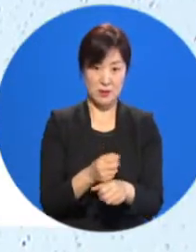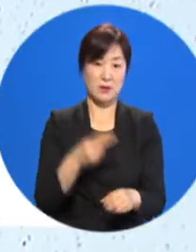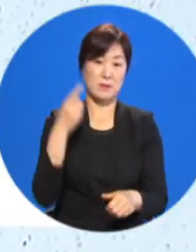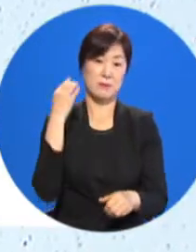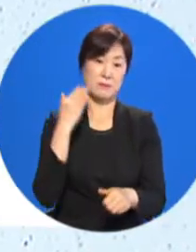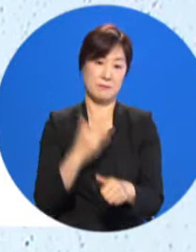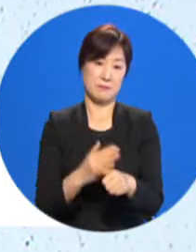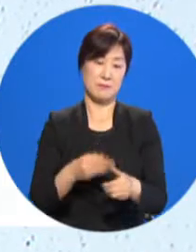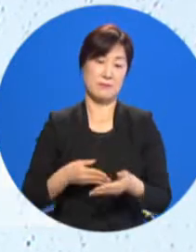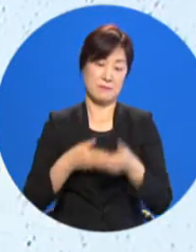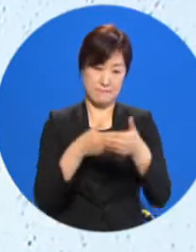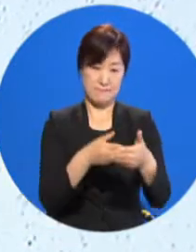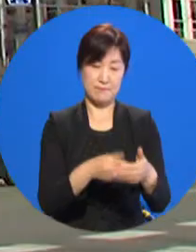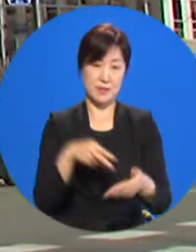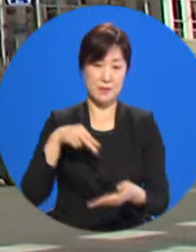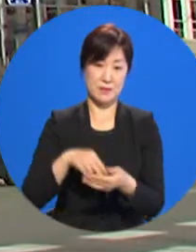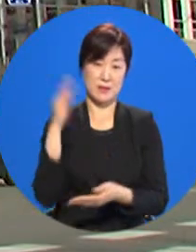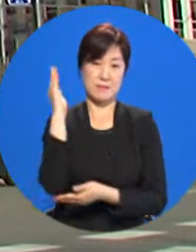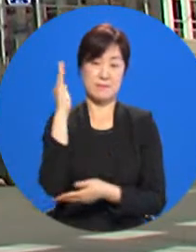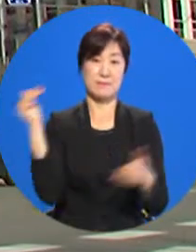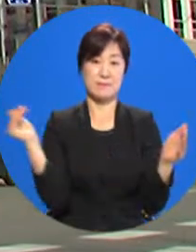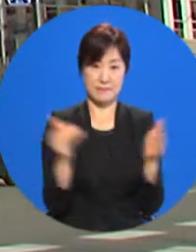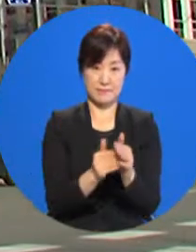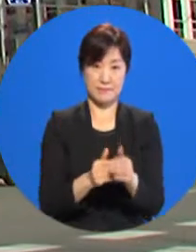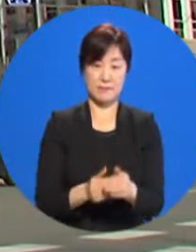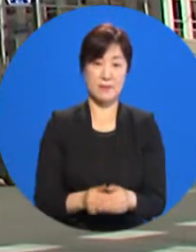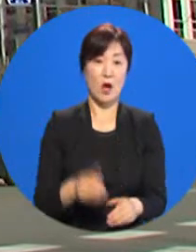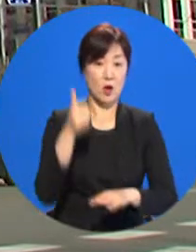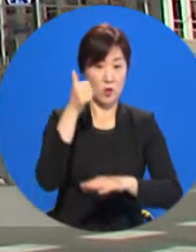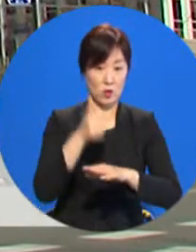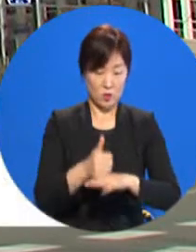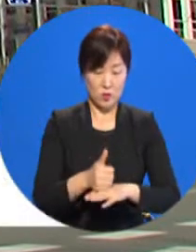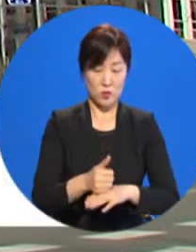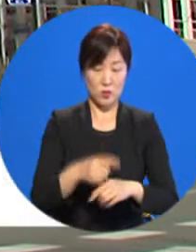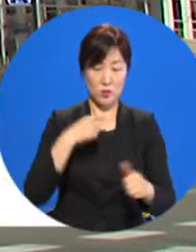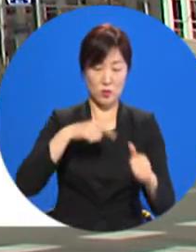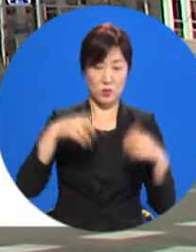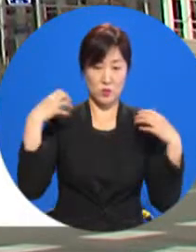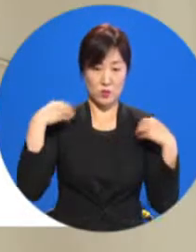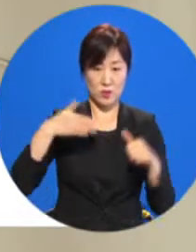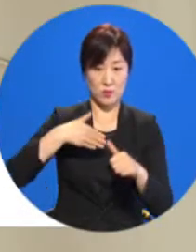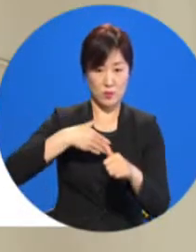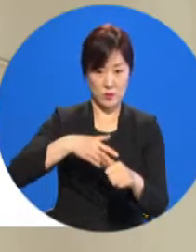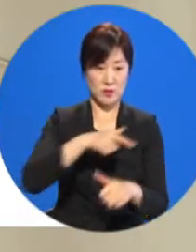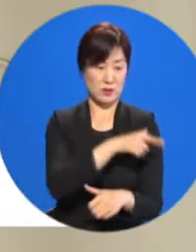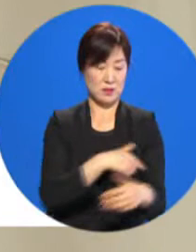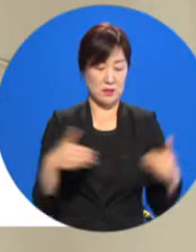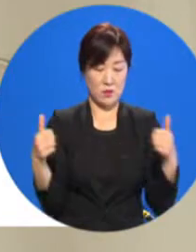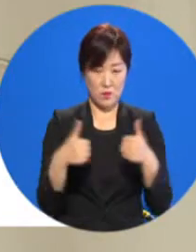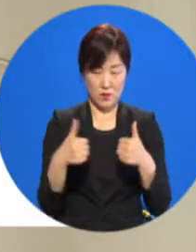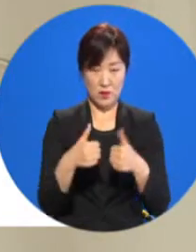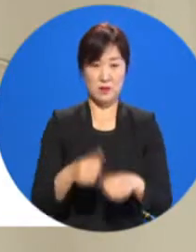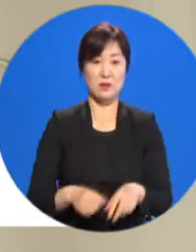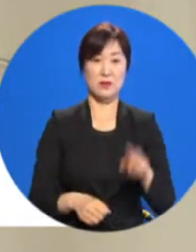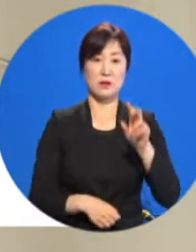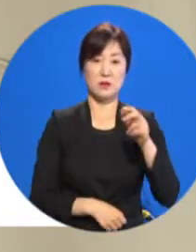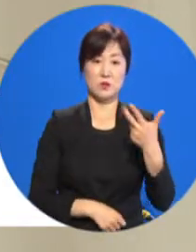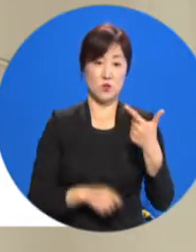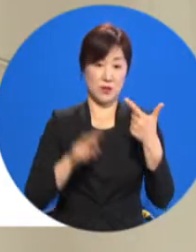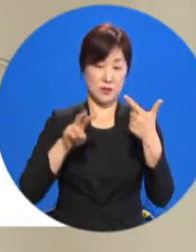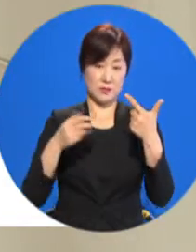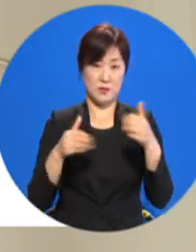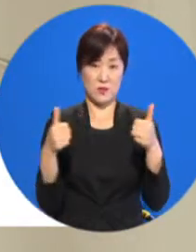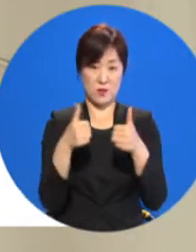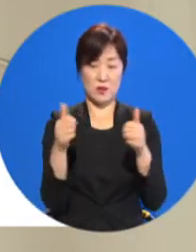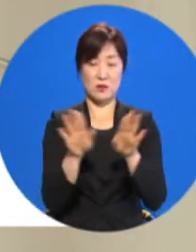성명까지 발표했습니다. 결국 교육부가 파견한 이사들로 구성된 이사회는 지난달 28일 회의를 열어